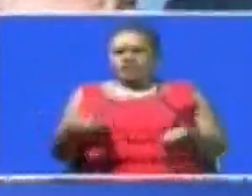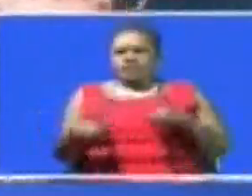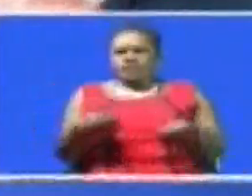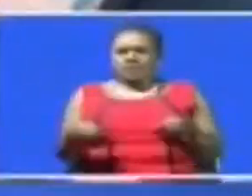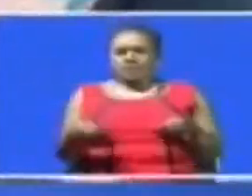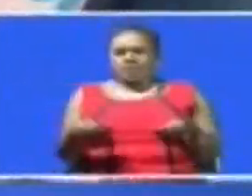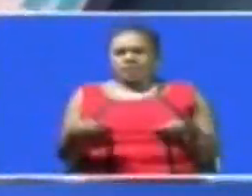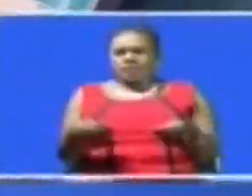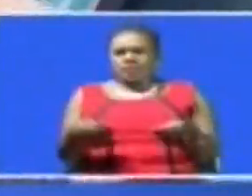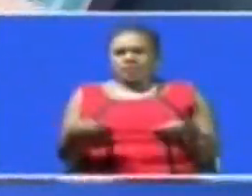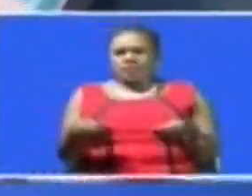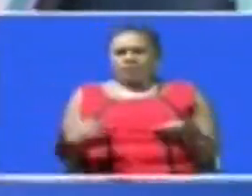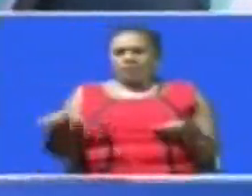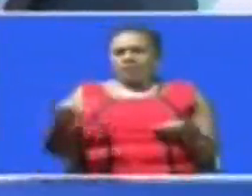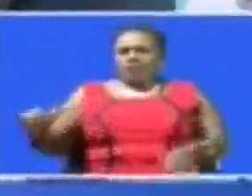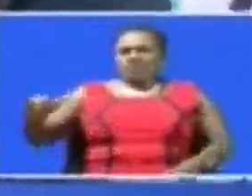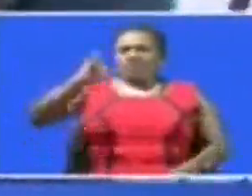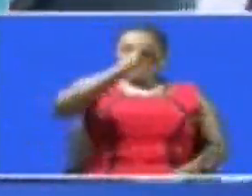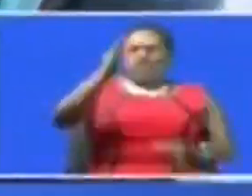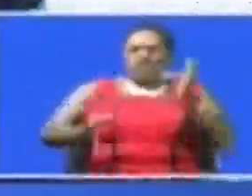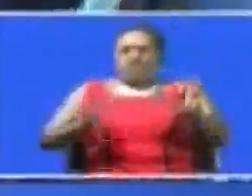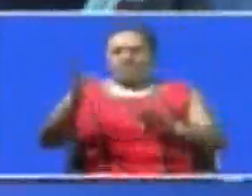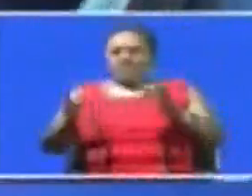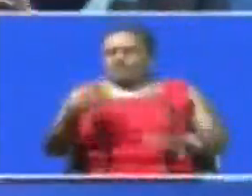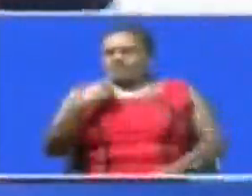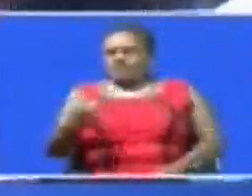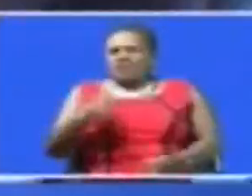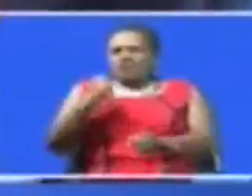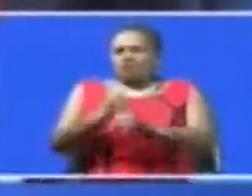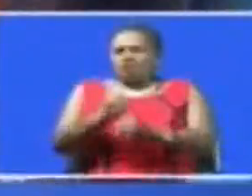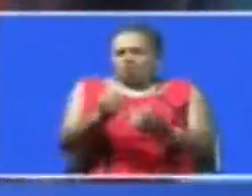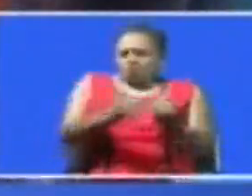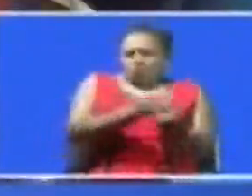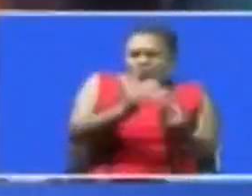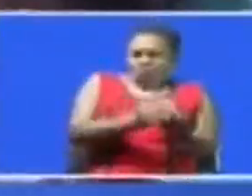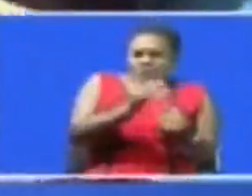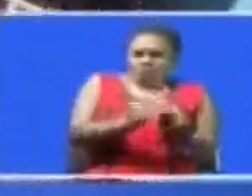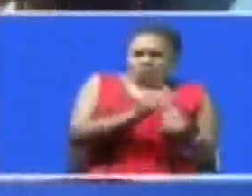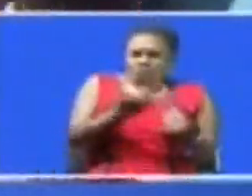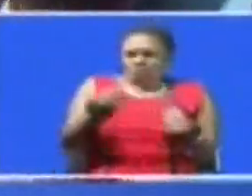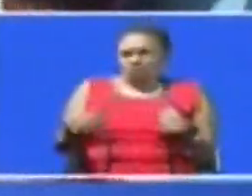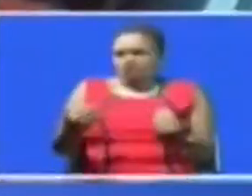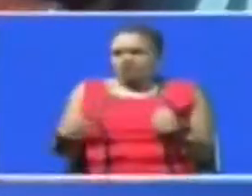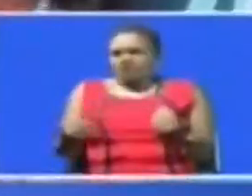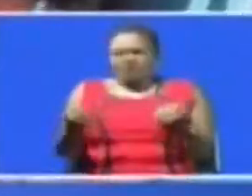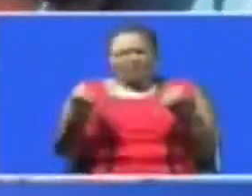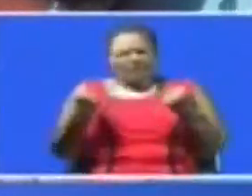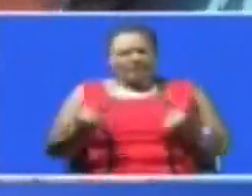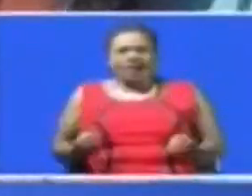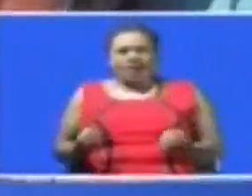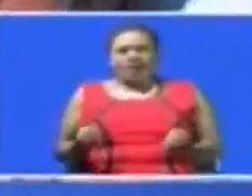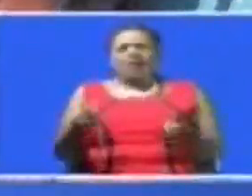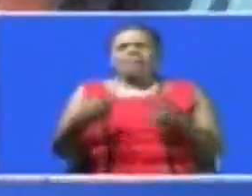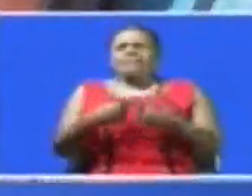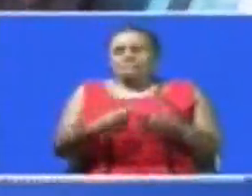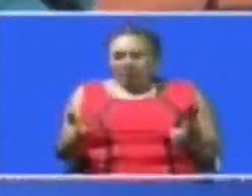ulemavu cha Reuben Center kilichoko Embakasi, Pasaris alisema kazi ya ulezi na utunzi wa watoto huwa ni changamoto,